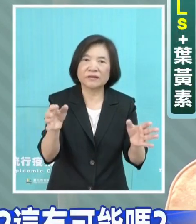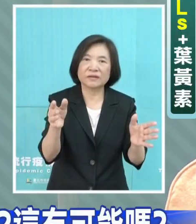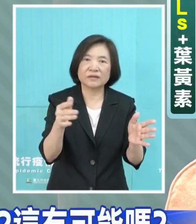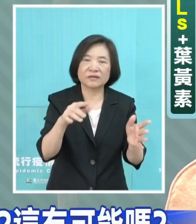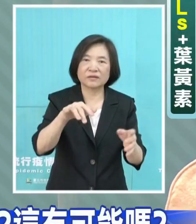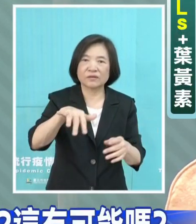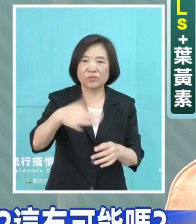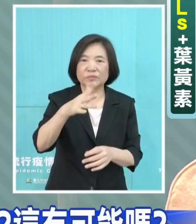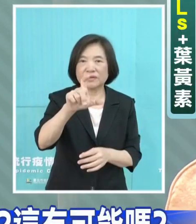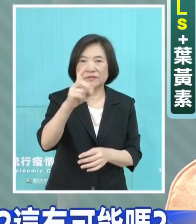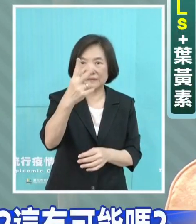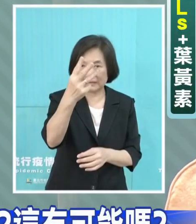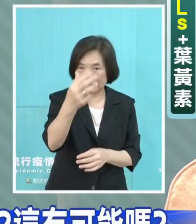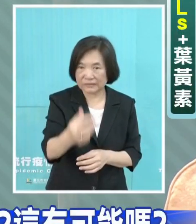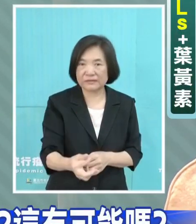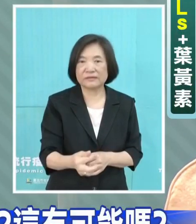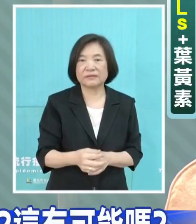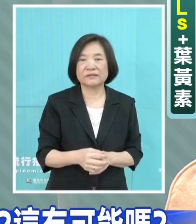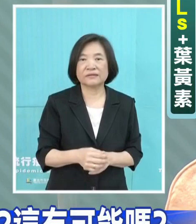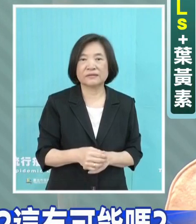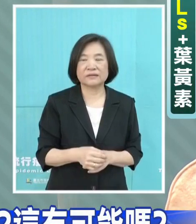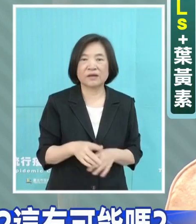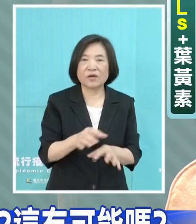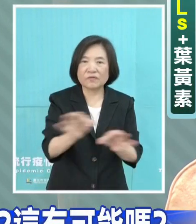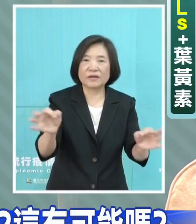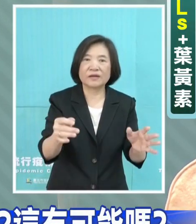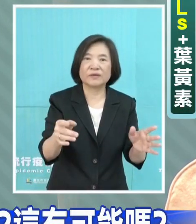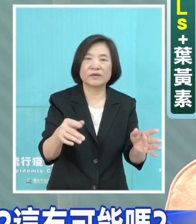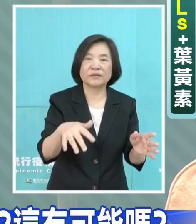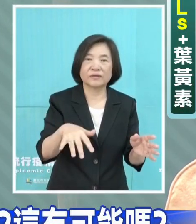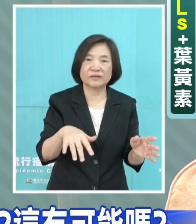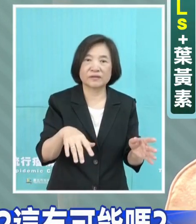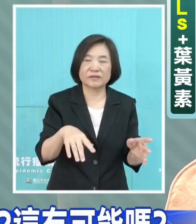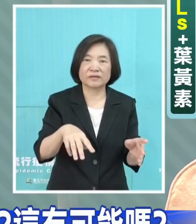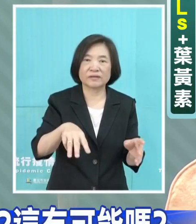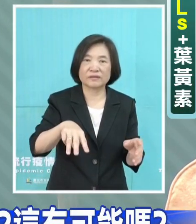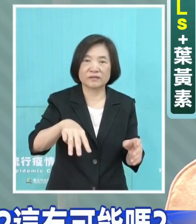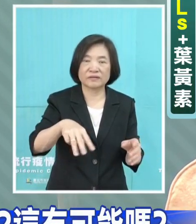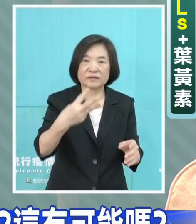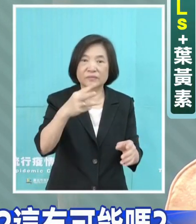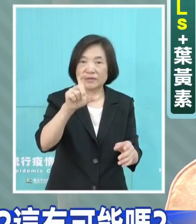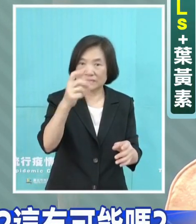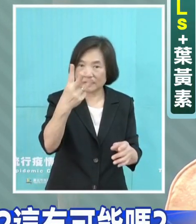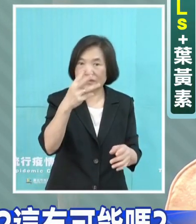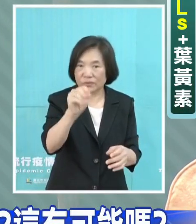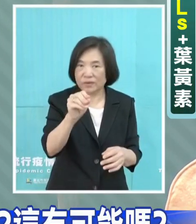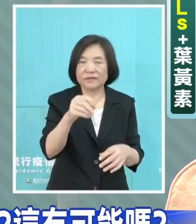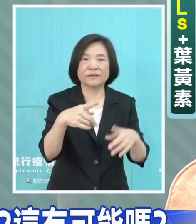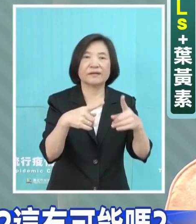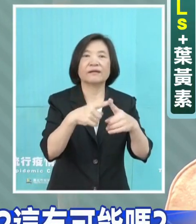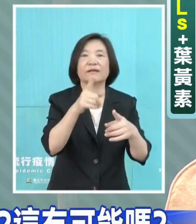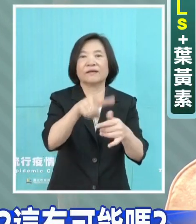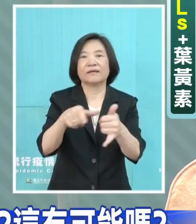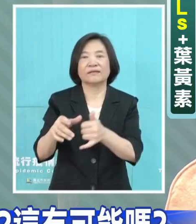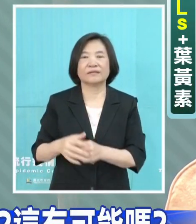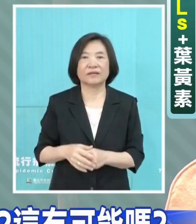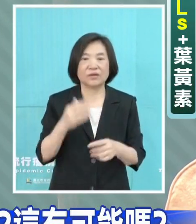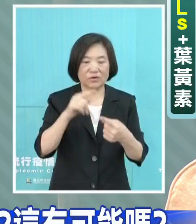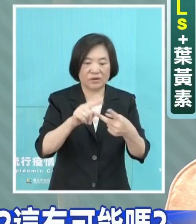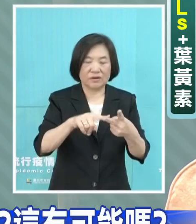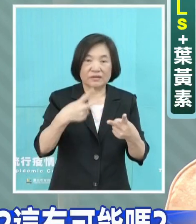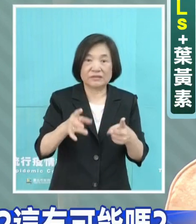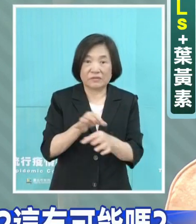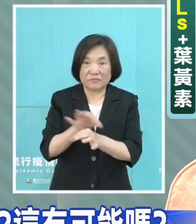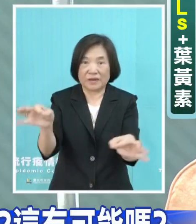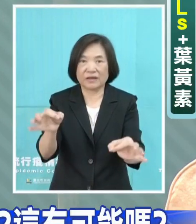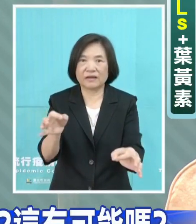了563亿哦，已经。花给了363万人，那你现在如果还要再花一次，请问